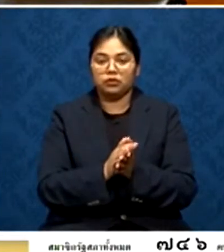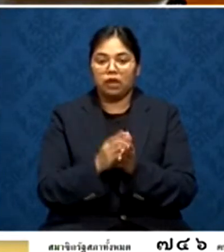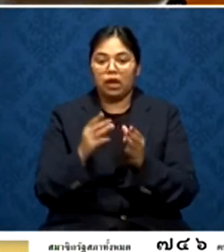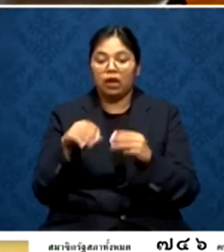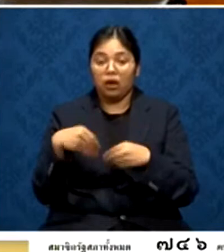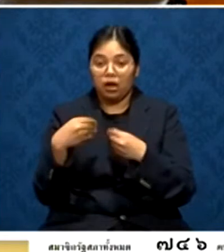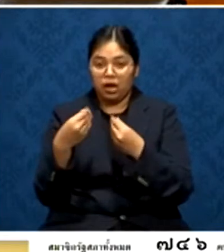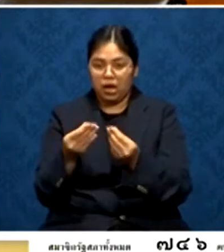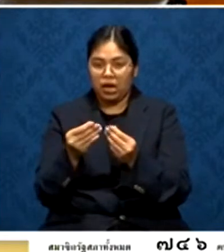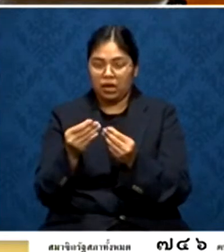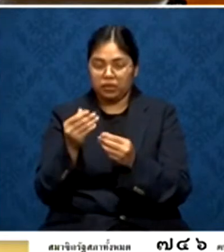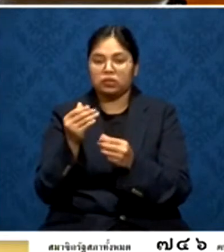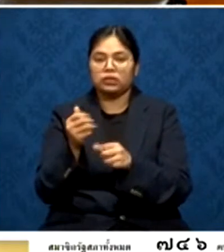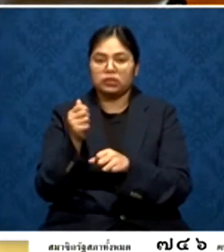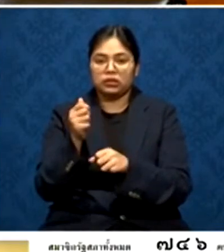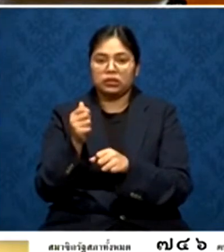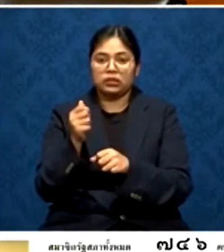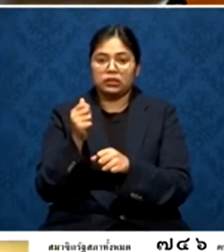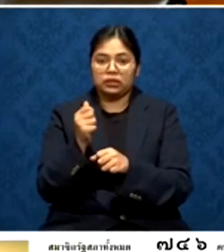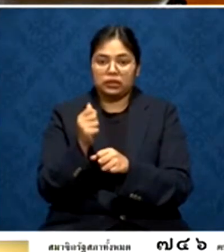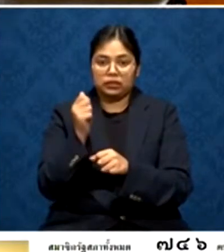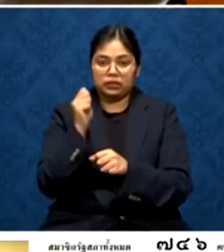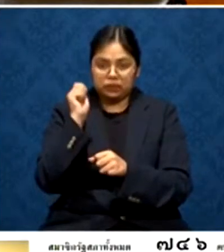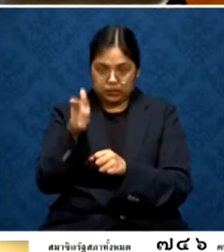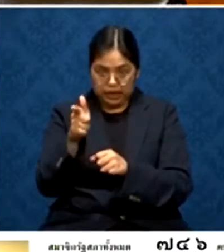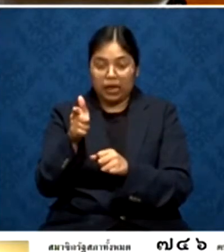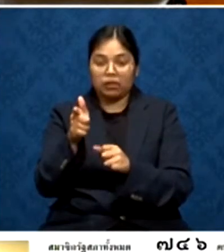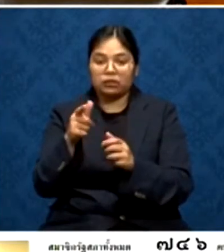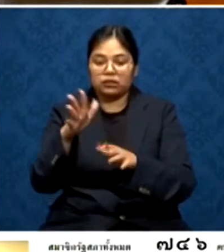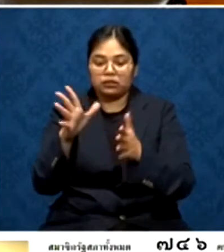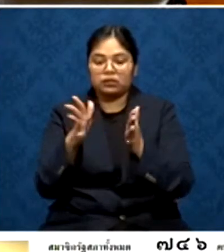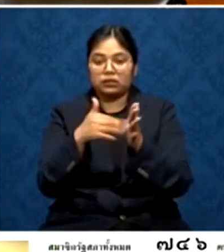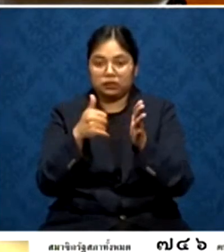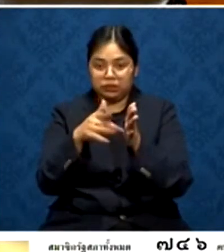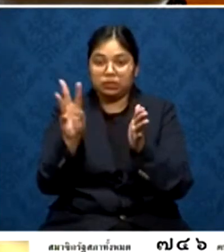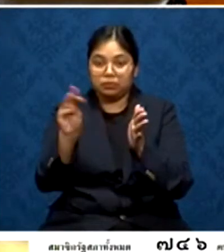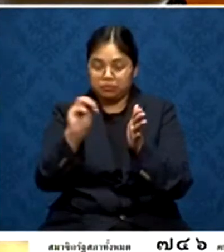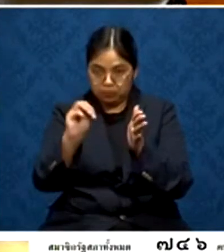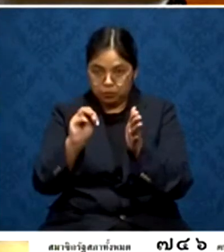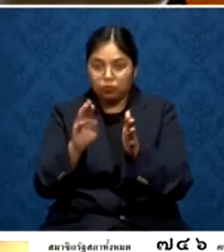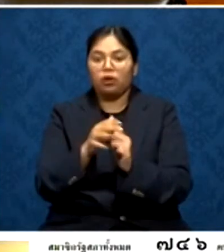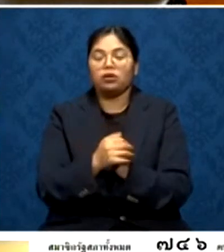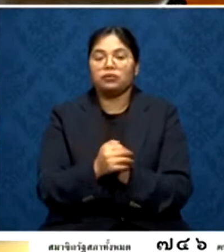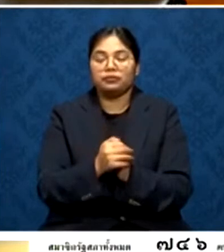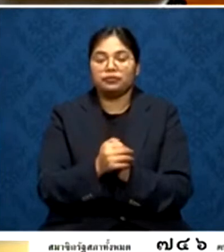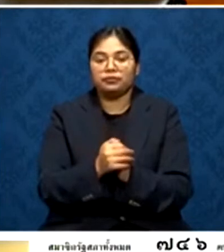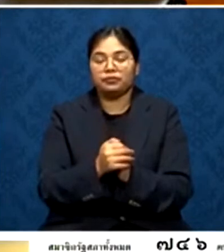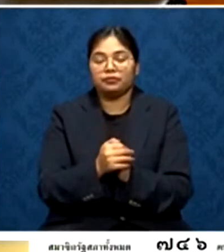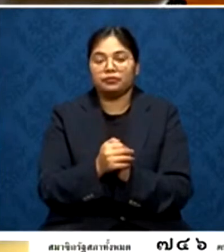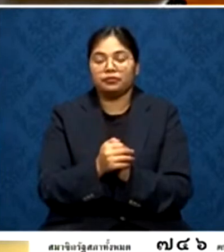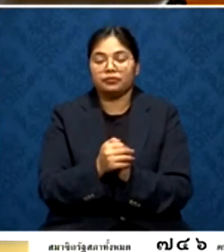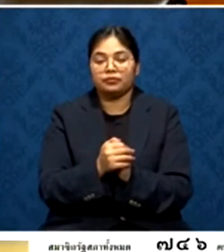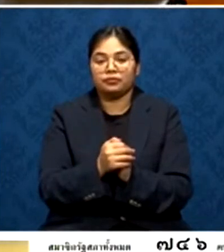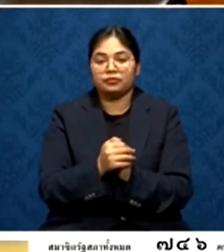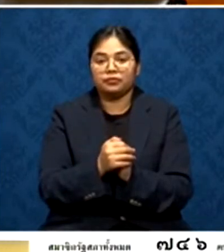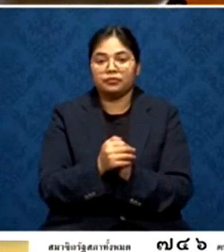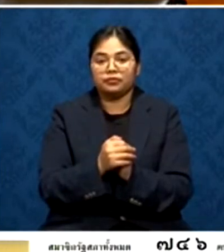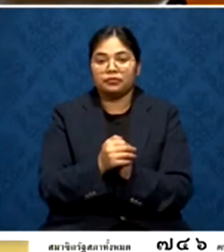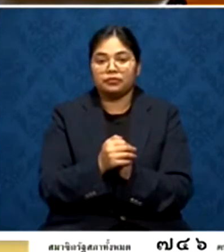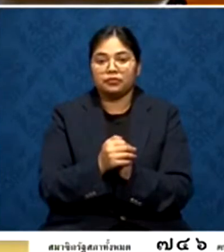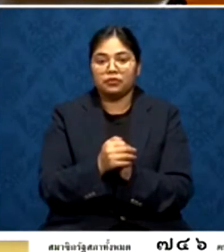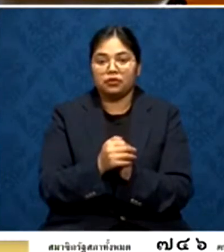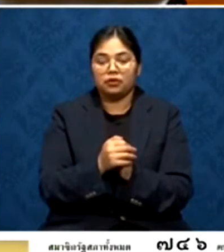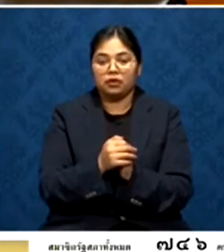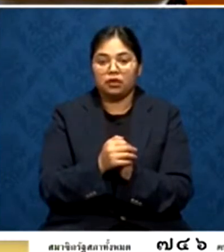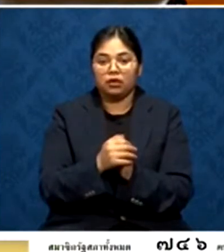านจ้างเดินรถให้แก่สายสีม่วงและเส้นทางที่ทางรฟม.ซึ่งเ